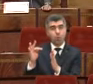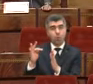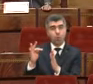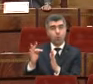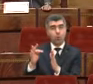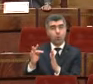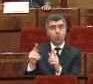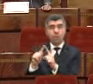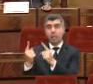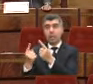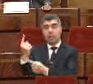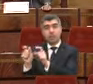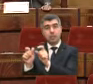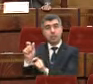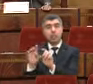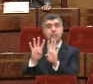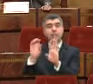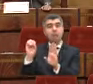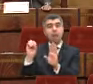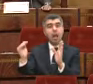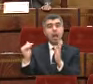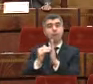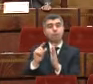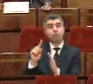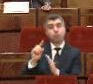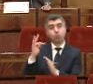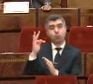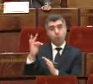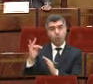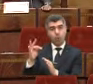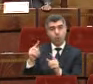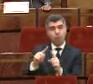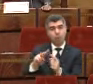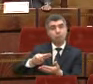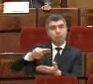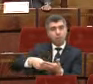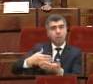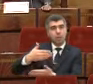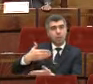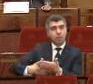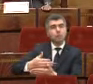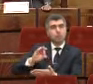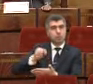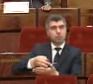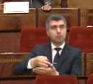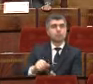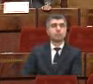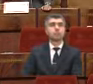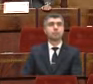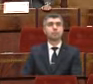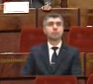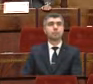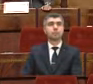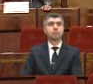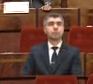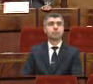طن، وعطيته اكثر من ذلك، عطيته واحد لوتوريزاسيون باش يرجعوا لها فارين دو ساردين، وهذا